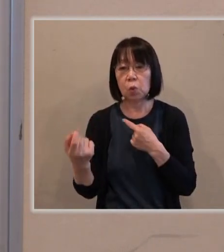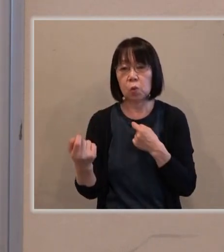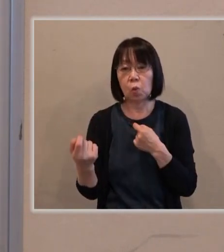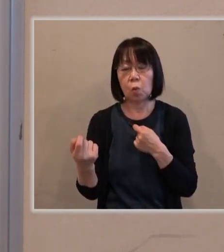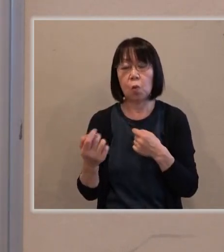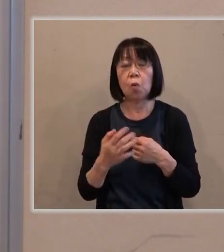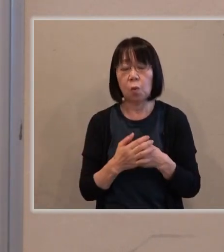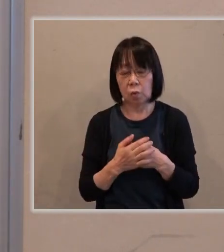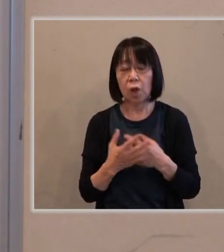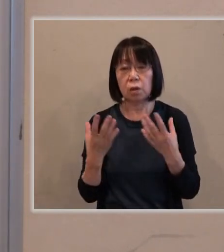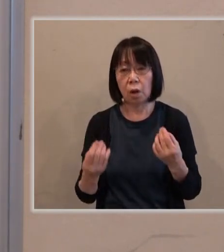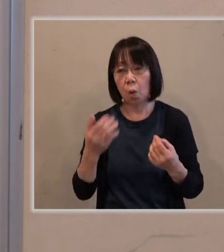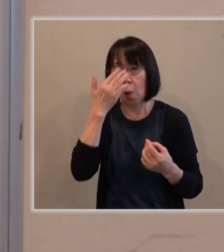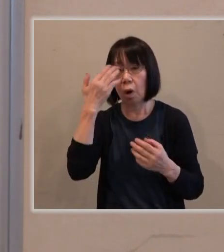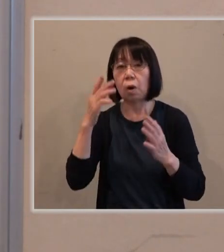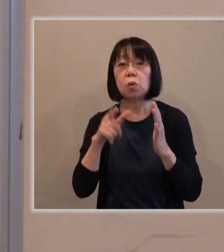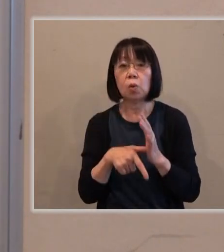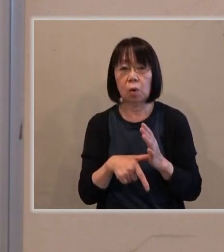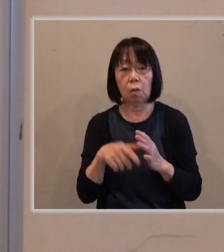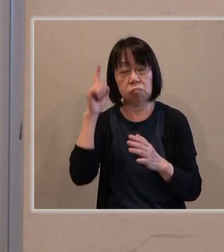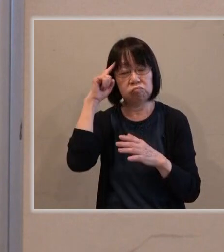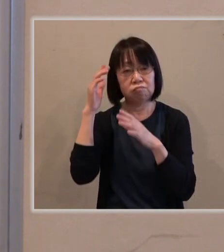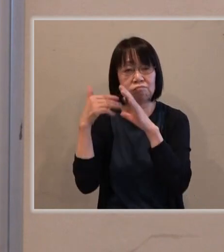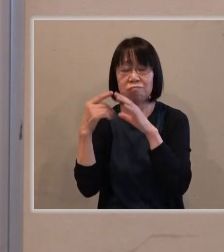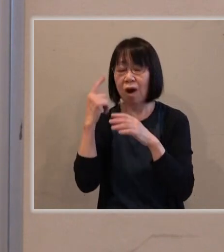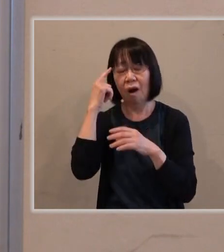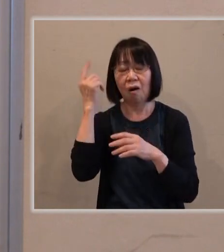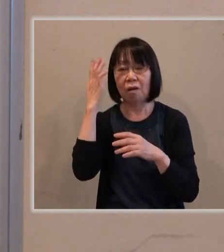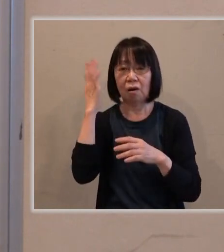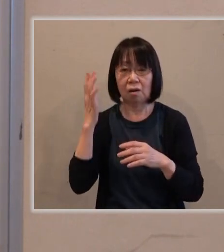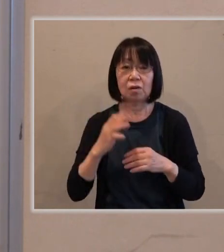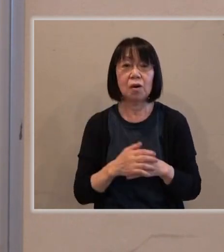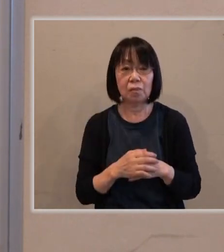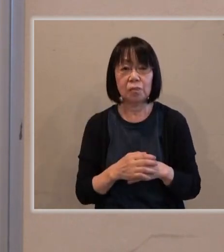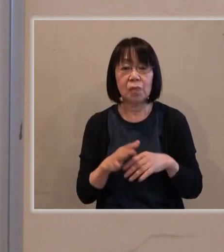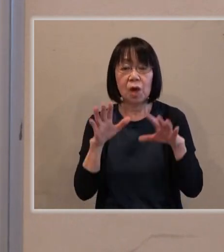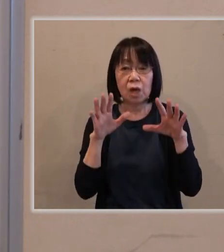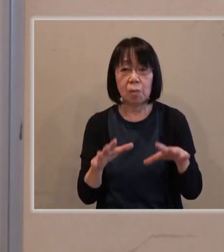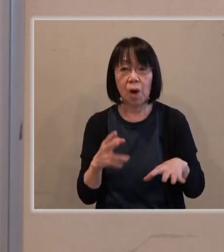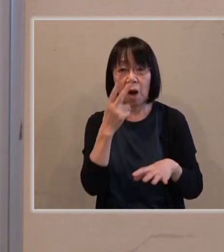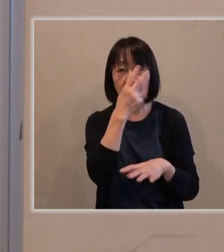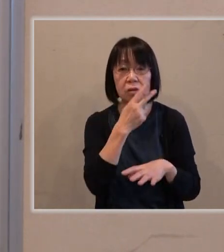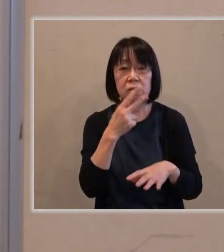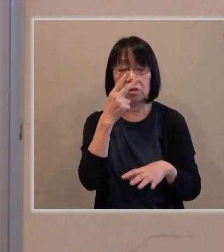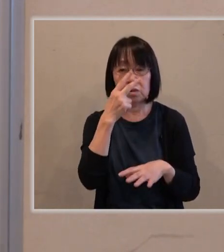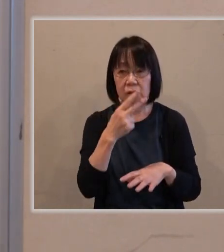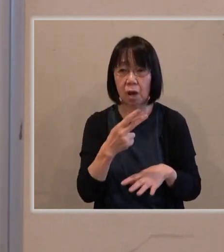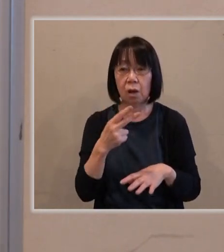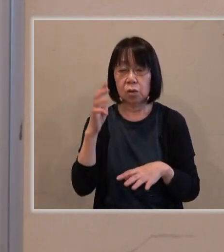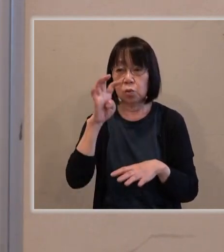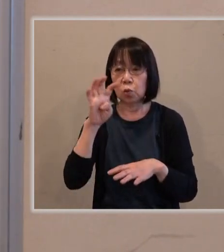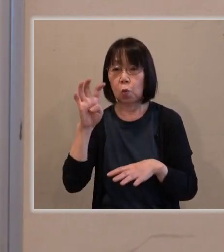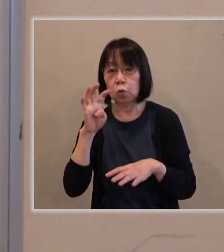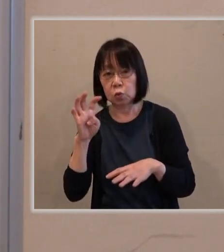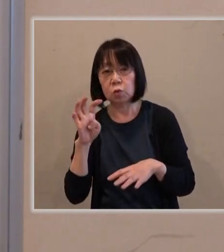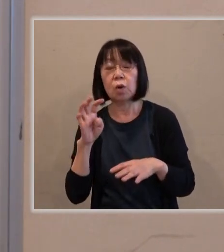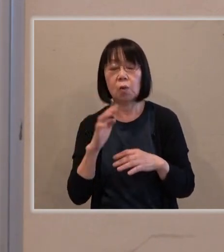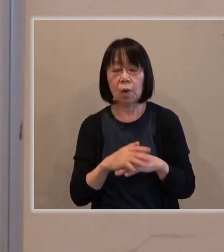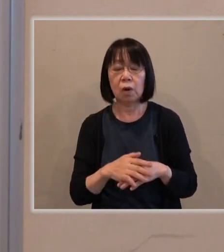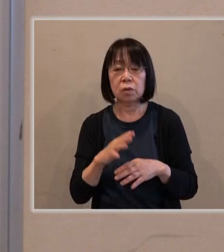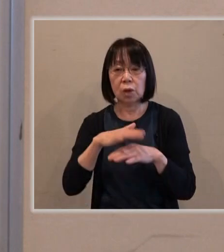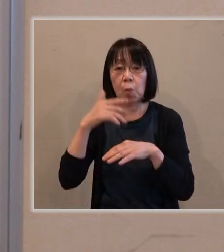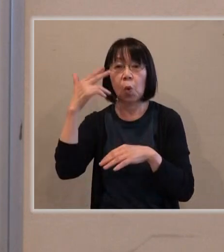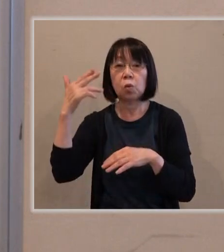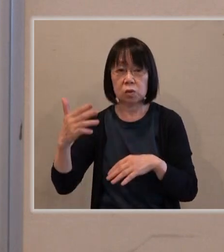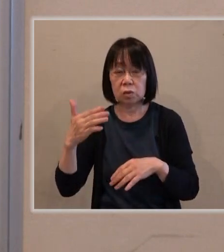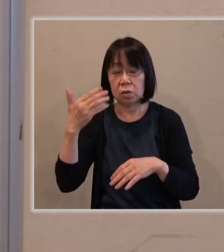、若い時はそんなこと考えなかったんですけれども、今2040年には札幌市高齢者率が4割